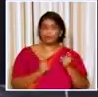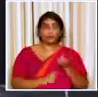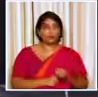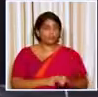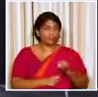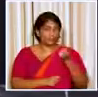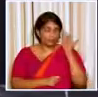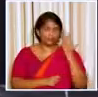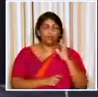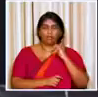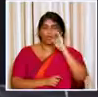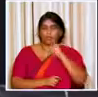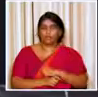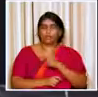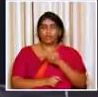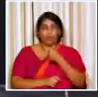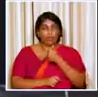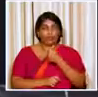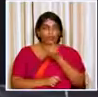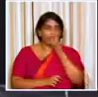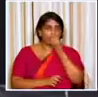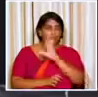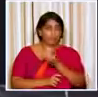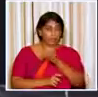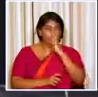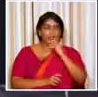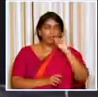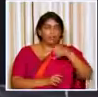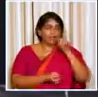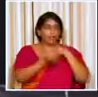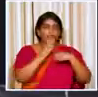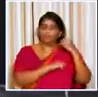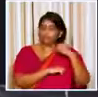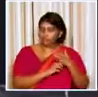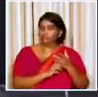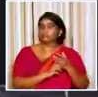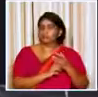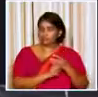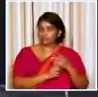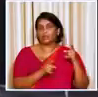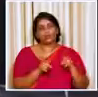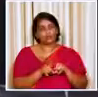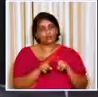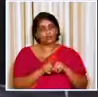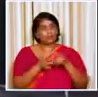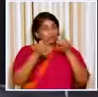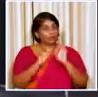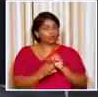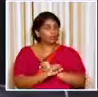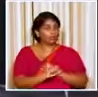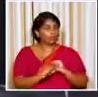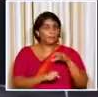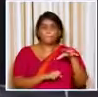අධික නිසා ප්‍රමිතියෙන් හොඳ ආහාර හෝ වෙනත් දේවල් පරිභෝජනය කරන්න තියෙන හැකියාව අඩු වෙනවා. ප්‍රමිතියෙන් තොර